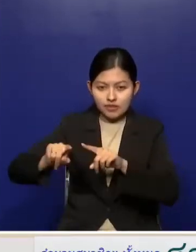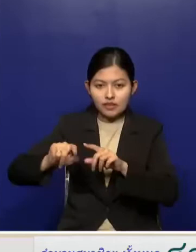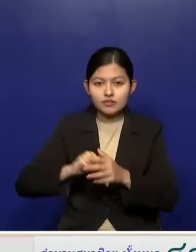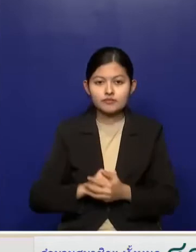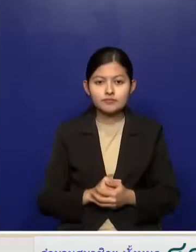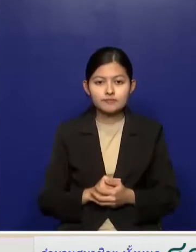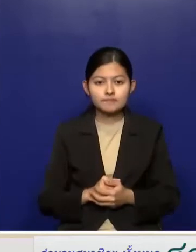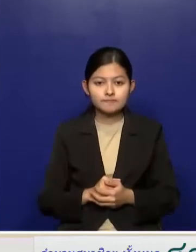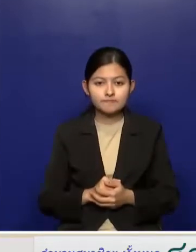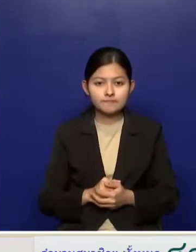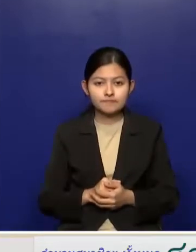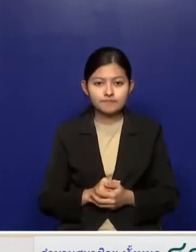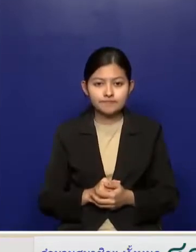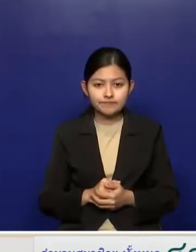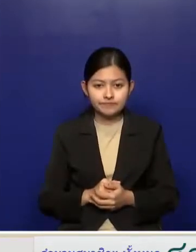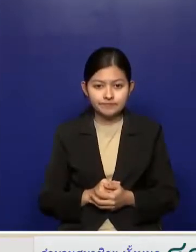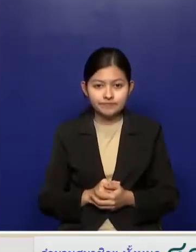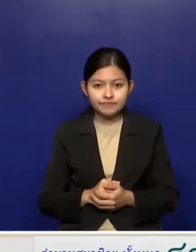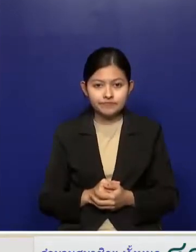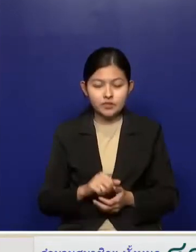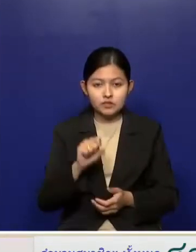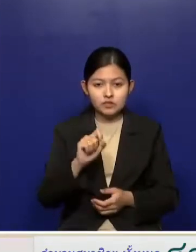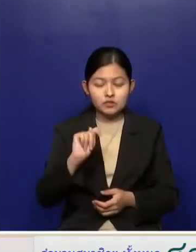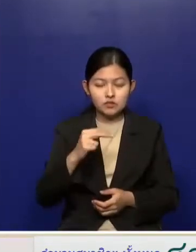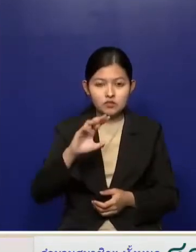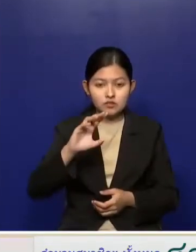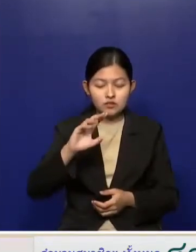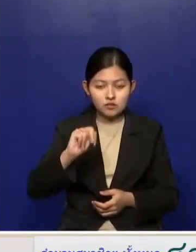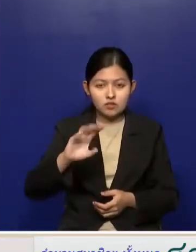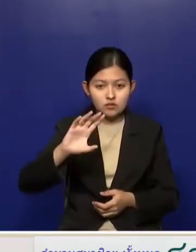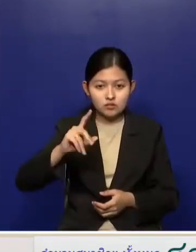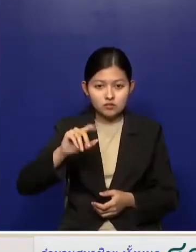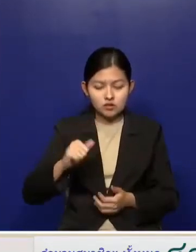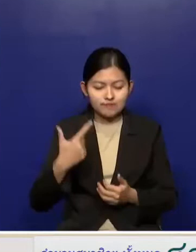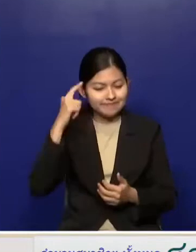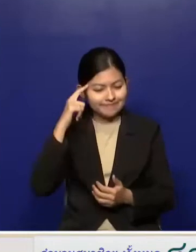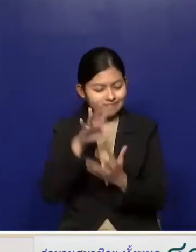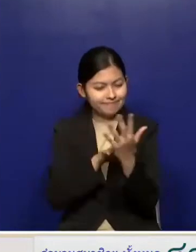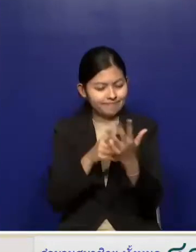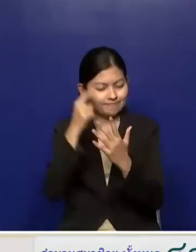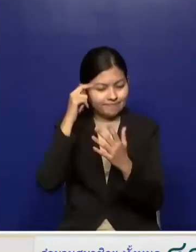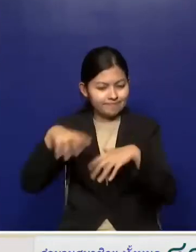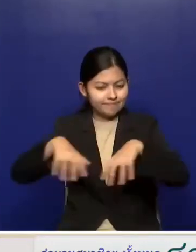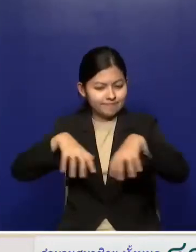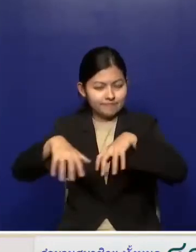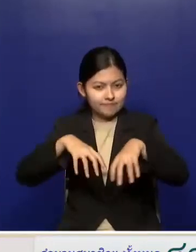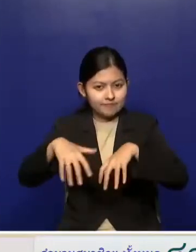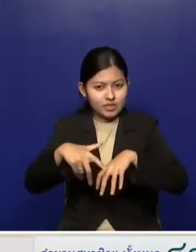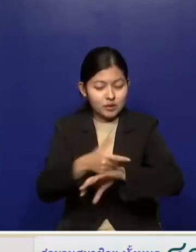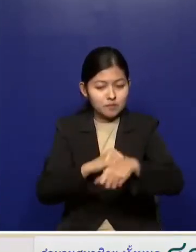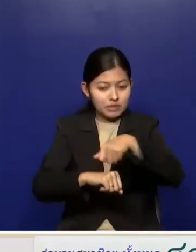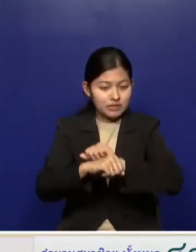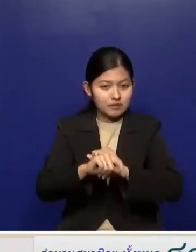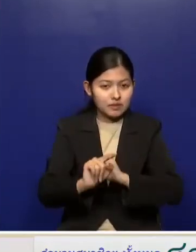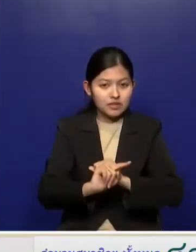ซึ่งอีประการหนึ่กคท.น. มภัรรคิในการที่จะจัดสารภัรคิดของหนวยงานด้านปฏิบติที่